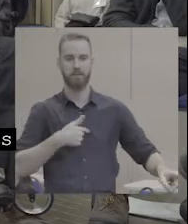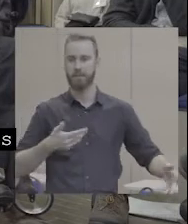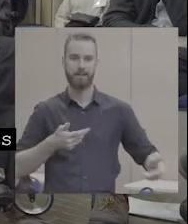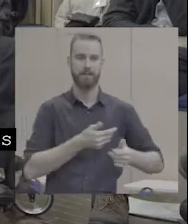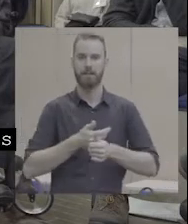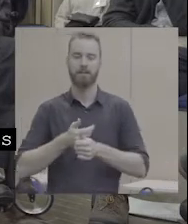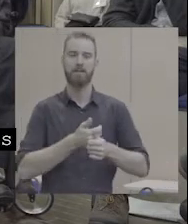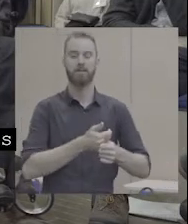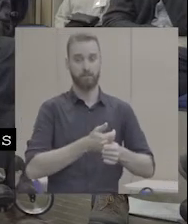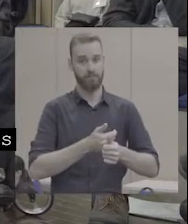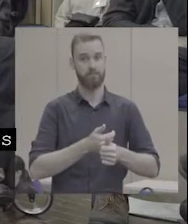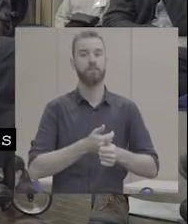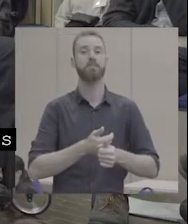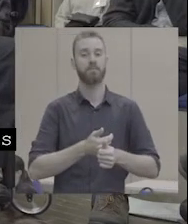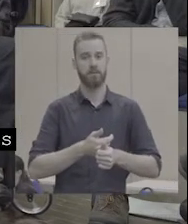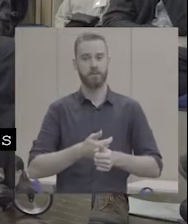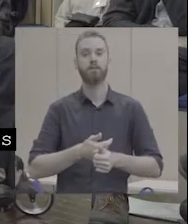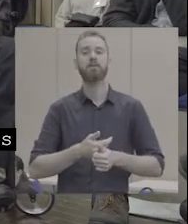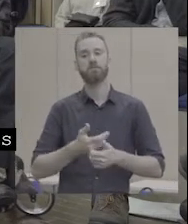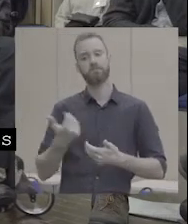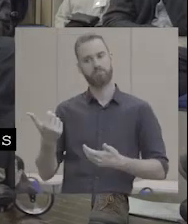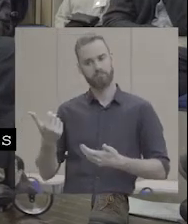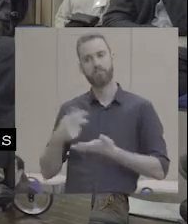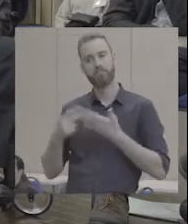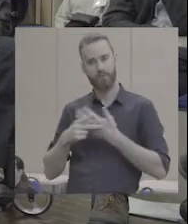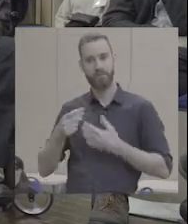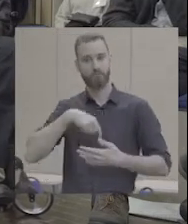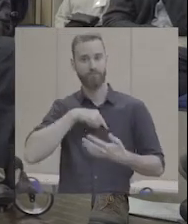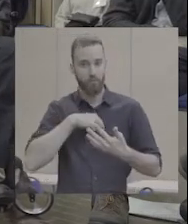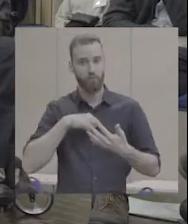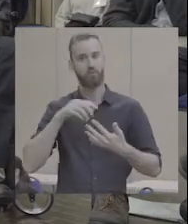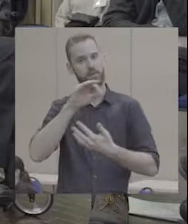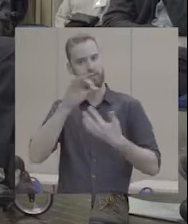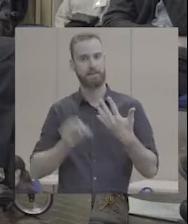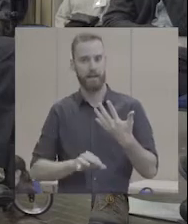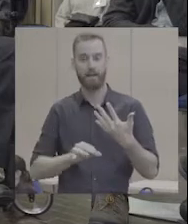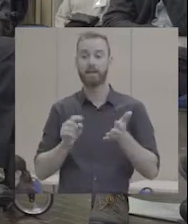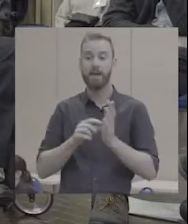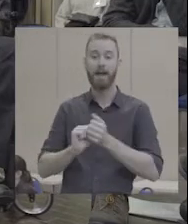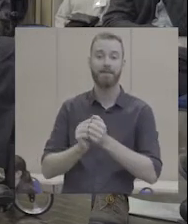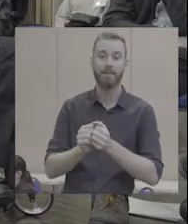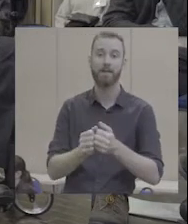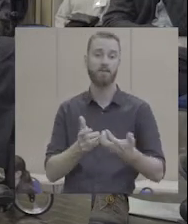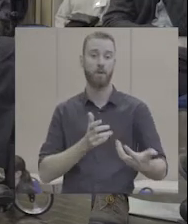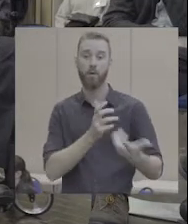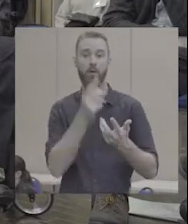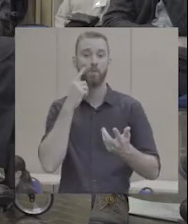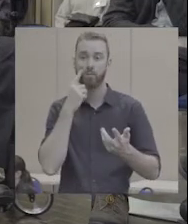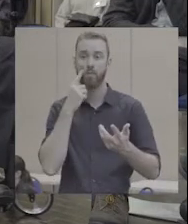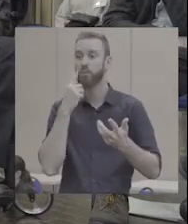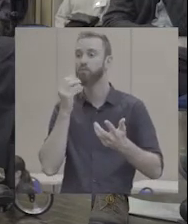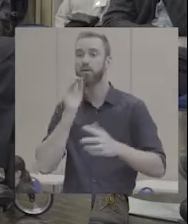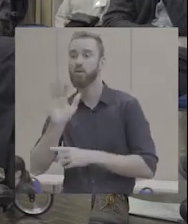partie des critères, ou en tout cas des choses qu'on prend en compte quand on fait une adaptation d'un